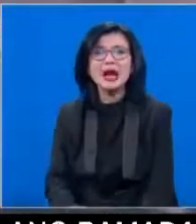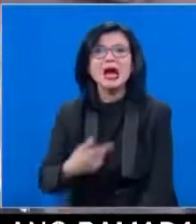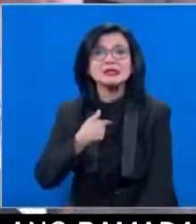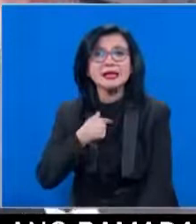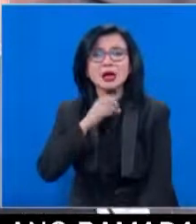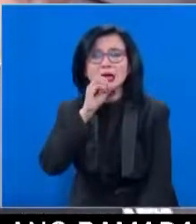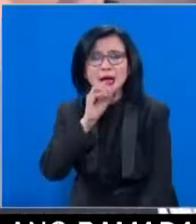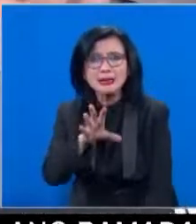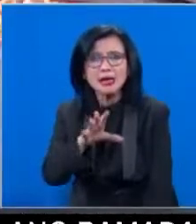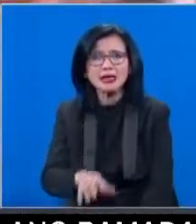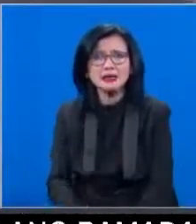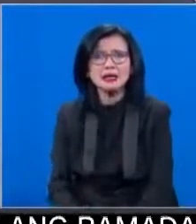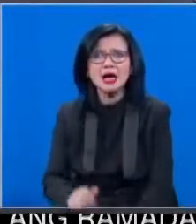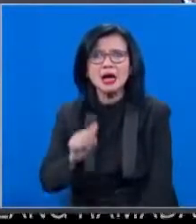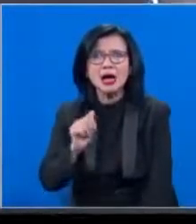agar